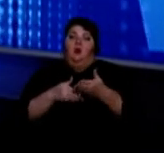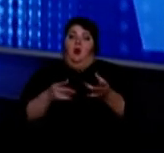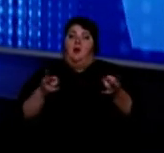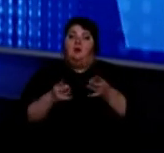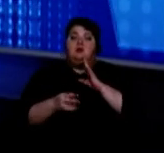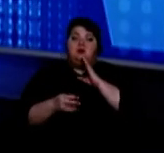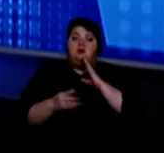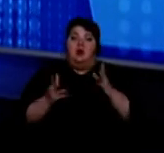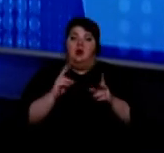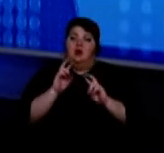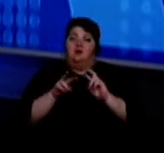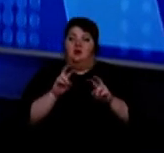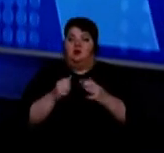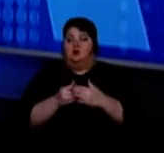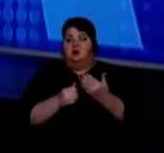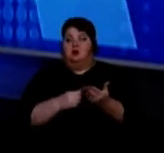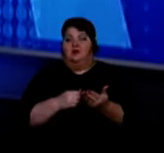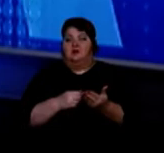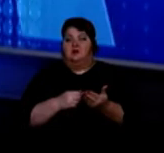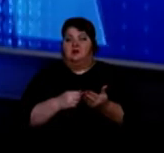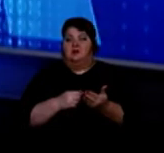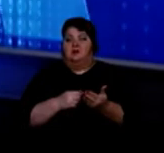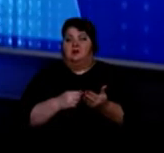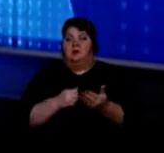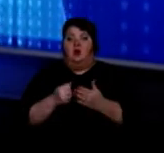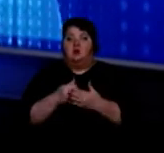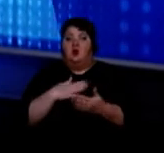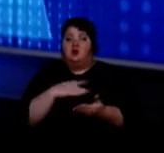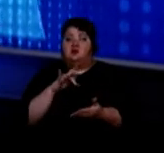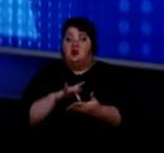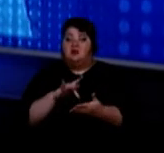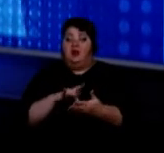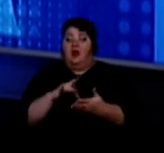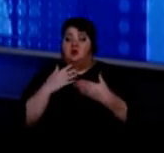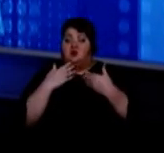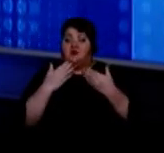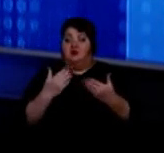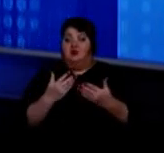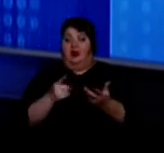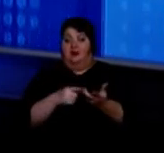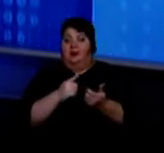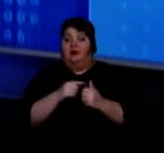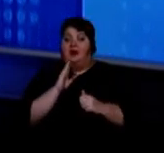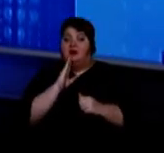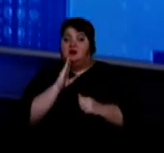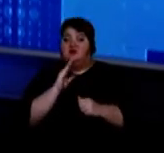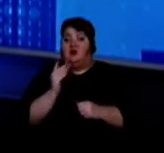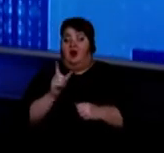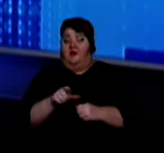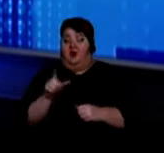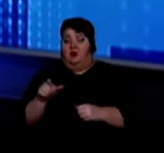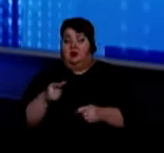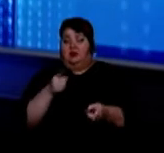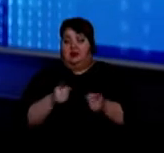жінки, які до вас звертаються? До нашого центру звернулися це декілька дівчат, і вони дійсно,